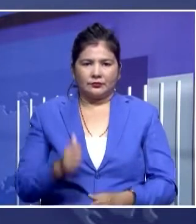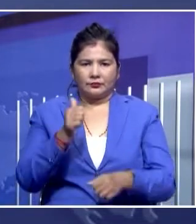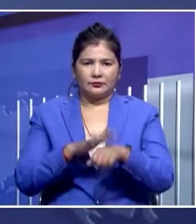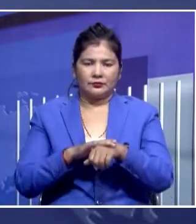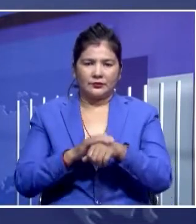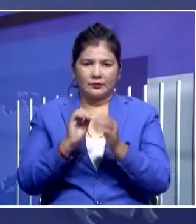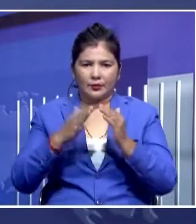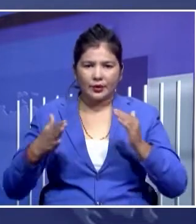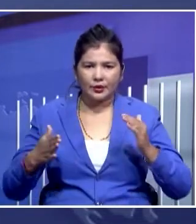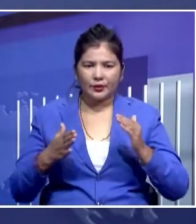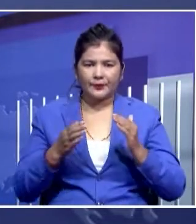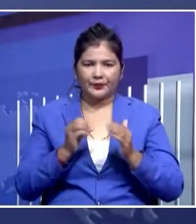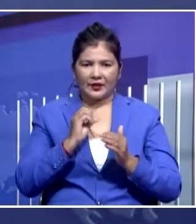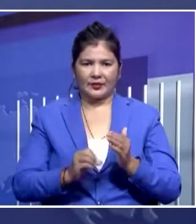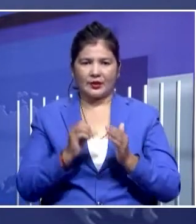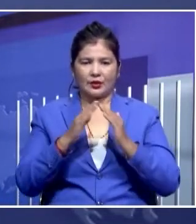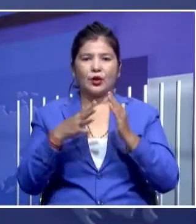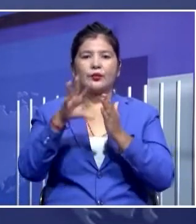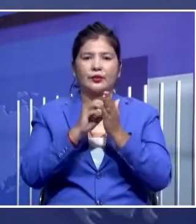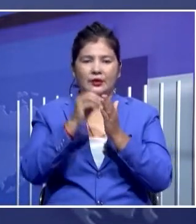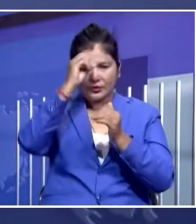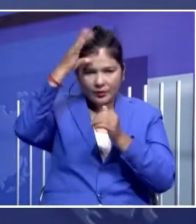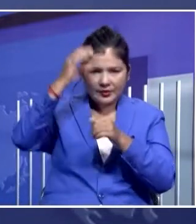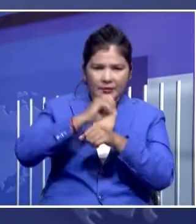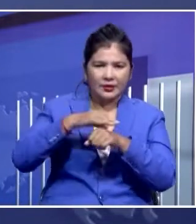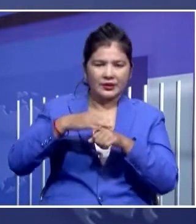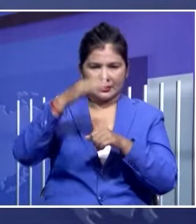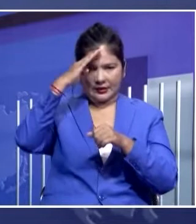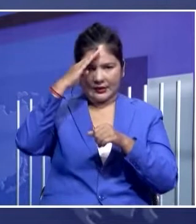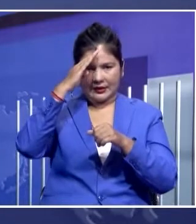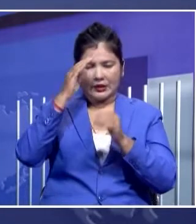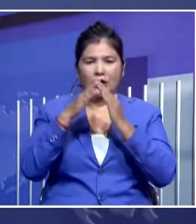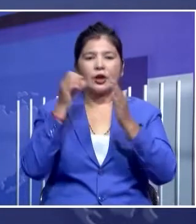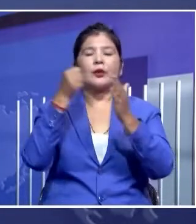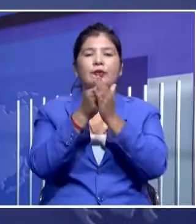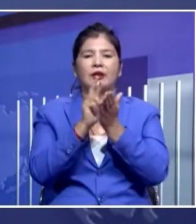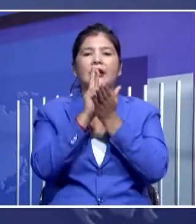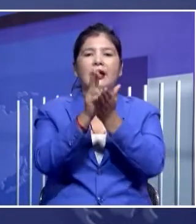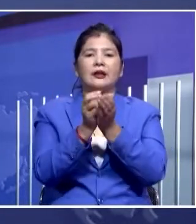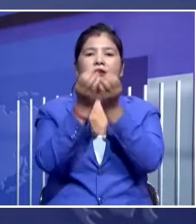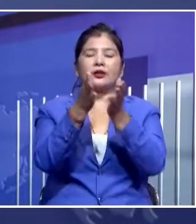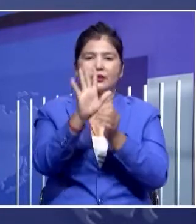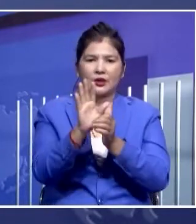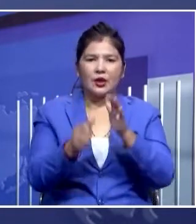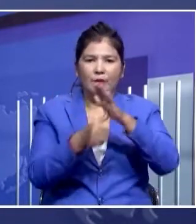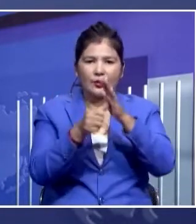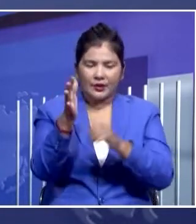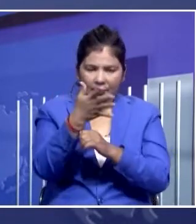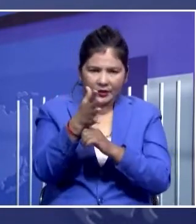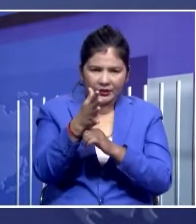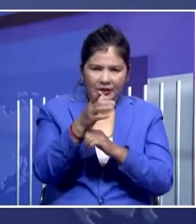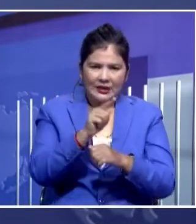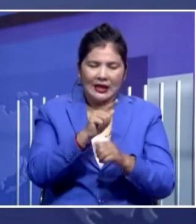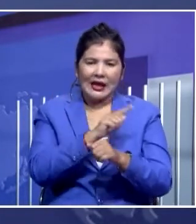अछामका पहिरो पीडित परिवारलाई सुदूरपश्चिम प्रदेश सरकारले घरमै पुगेर राहत प्रदान गरेको छ। मुख्यमन्त्री त्रिलोचन भट्ट र